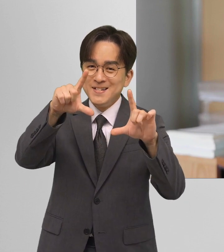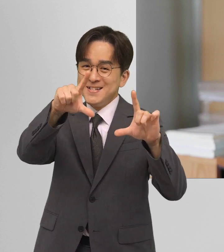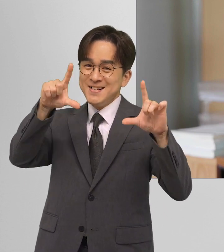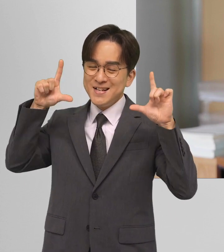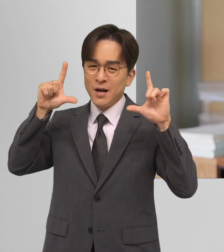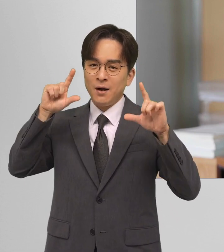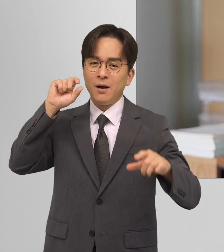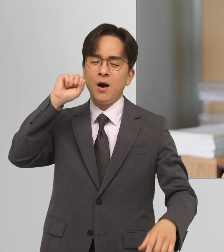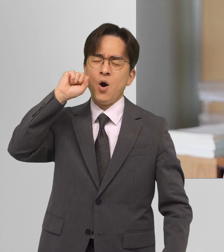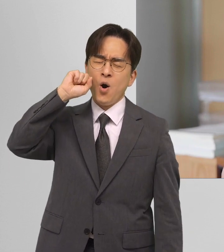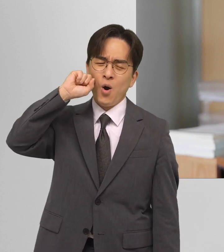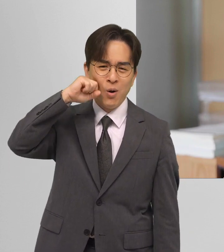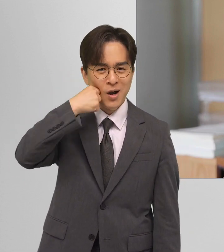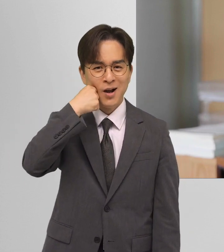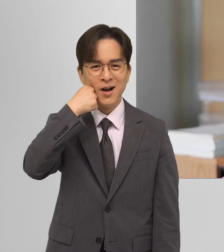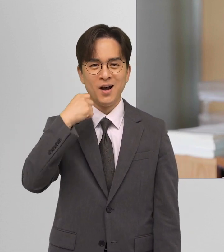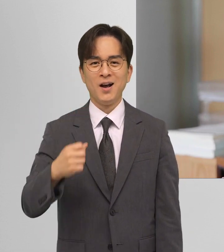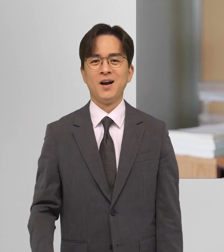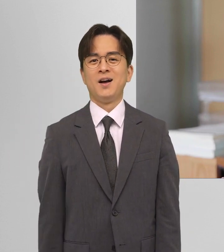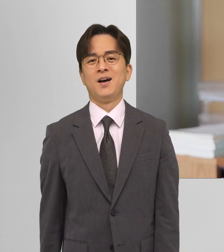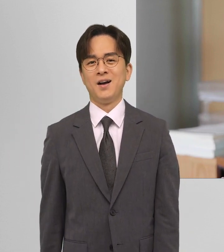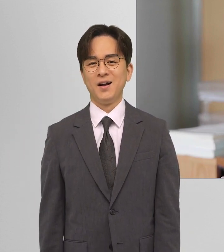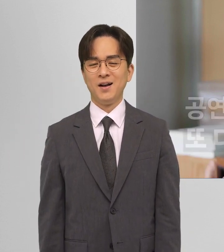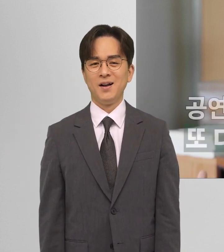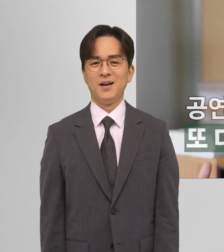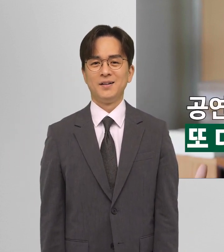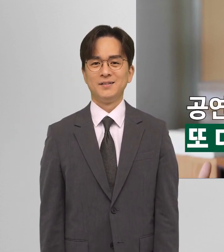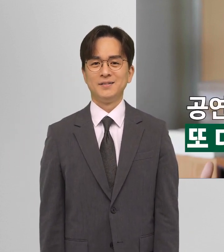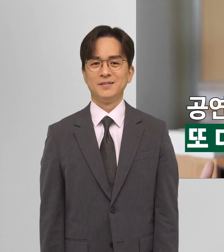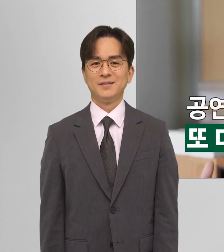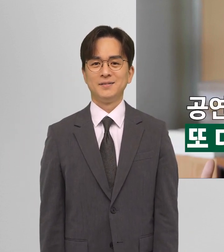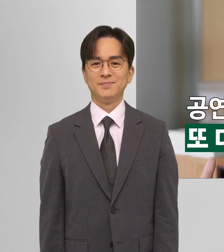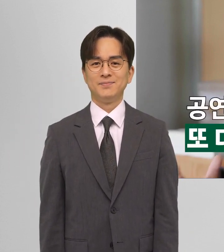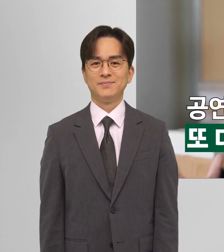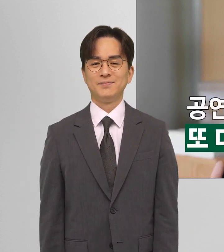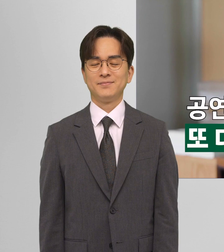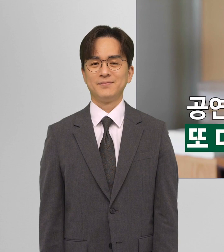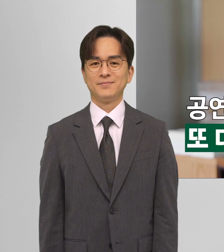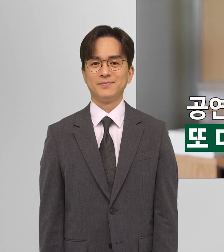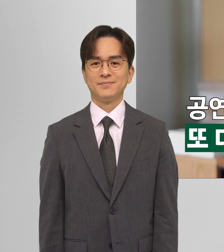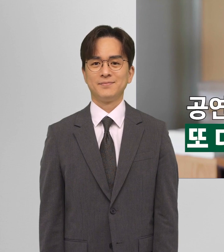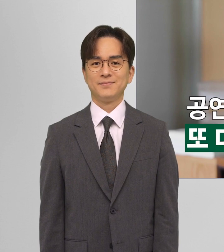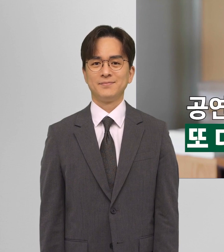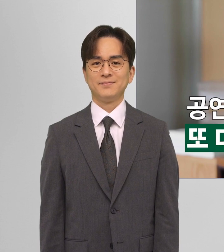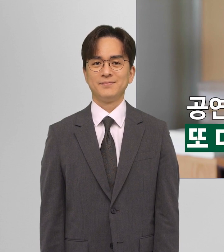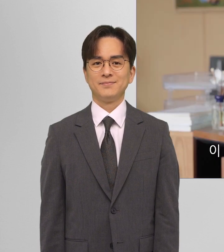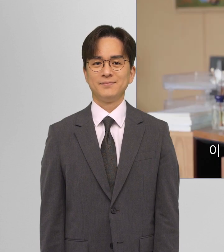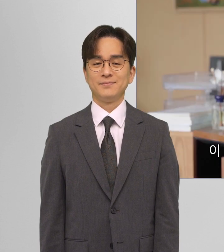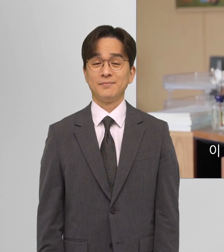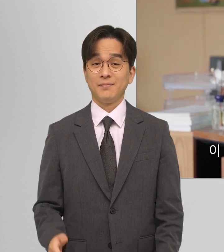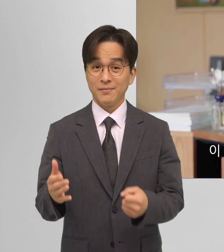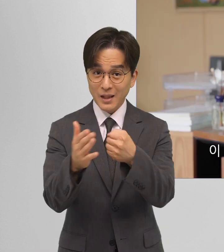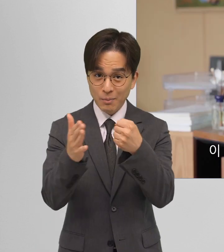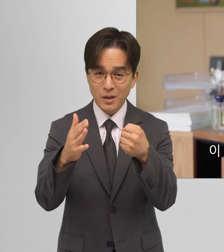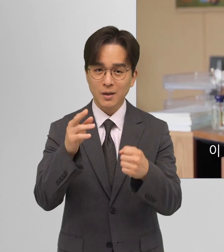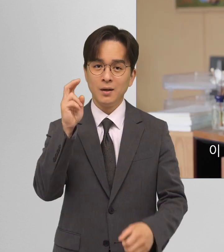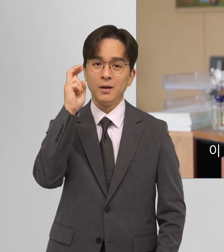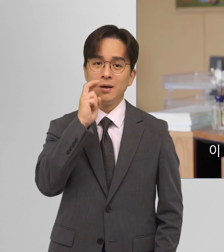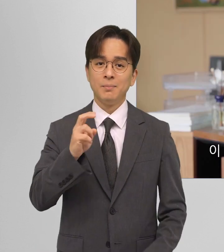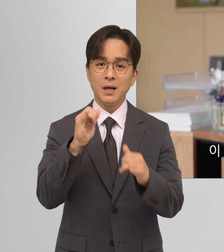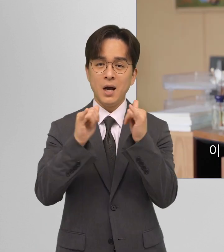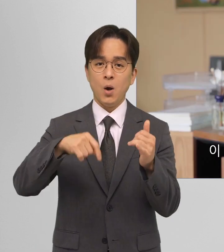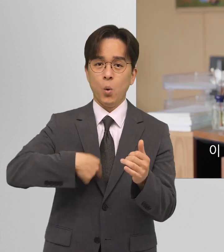과정을 거쳐서 콩쿠르에서 1등을 수상을 했는데, 옆을 보니까는 또 다른 벽이 있는 거죠. 이 벽은